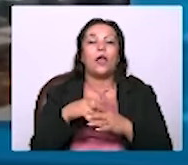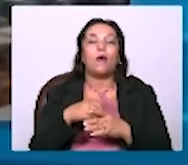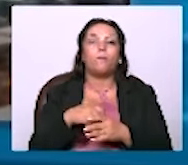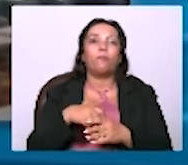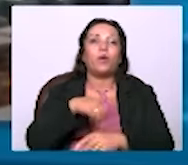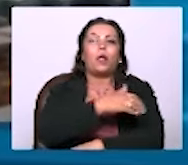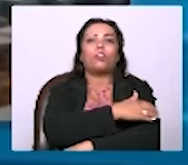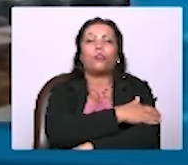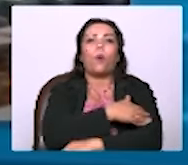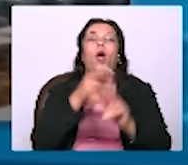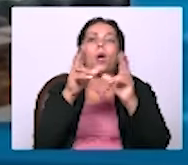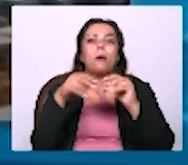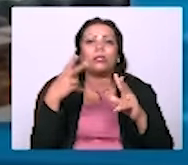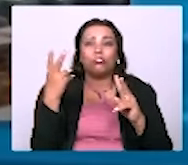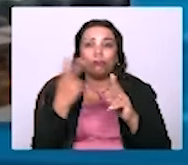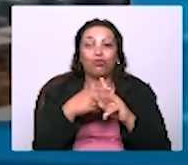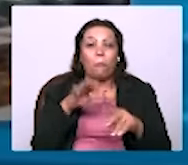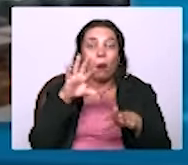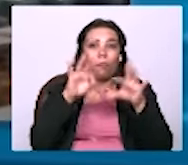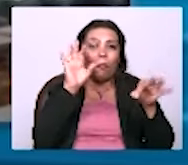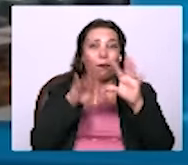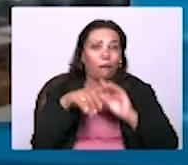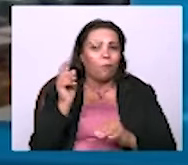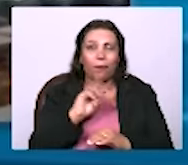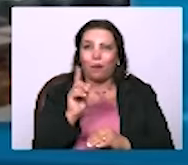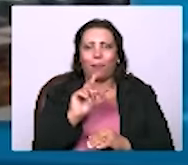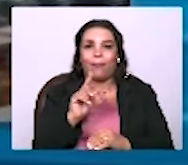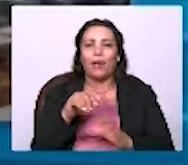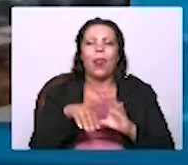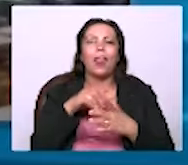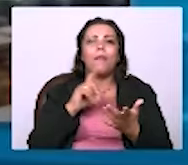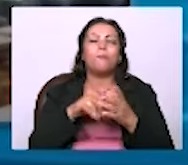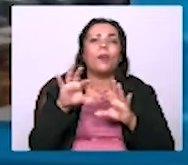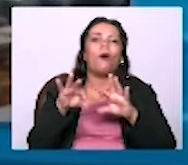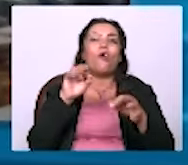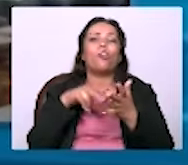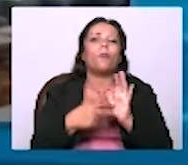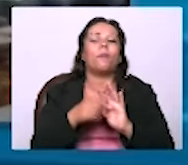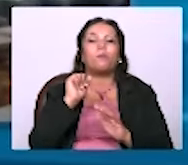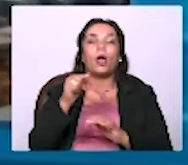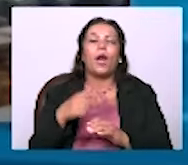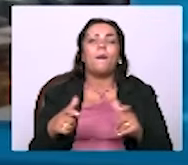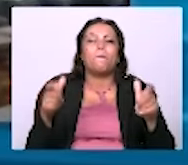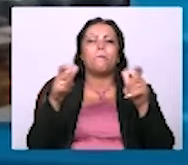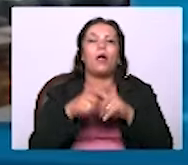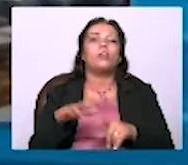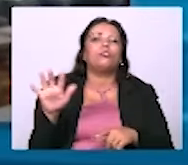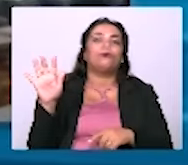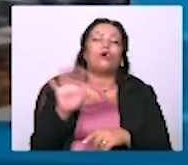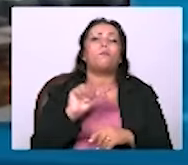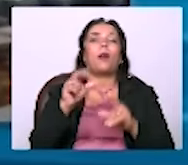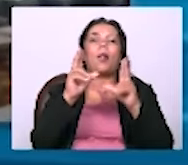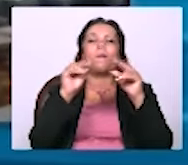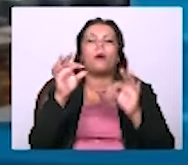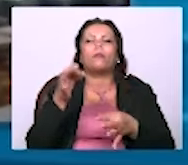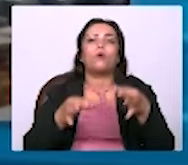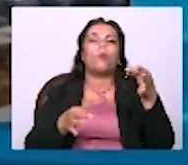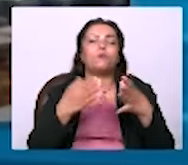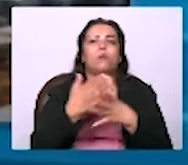هو لا ينتخب انتخاب مباشر من المواطنين في لبنان فانتخب من خلال مجلس النواب اللبناني بيخضع لتوازنات